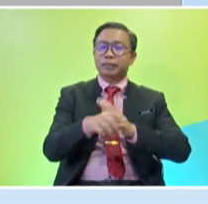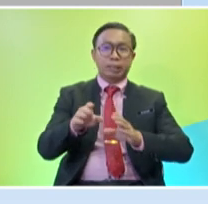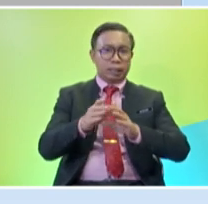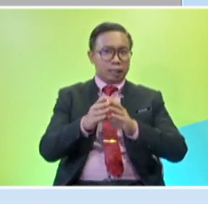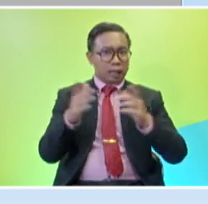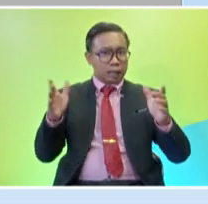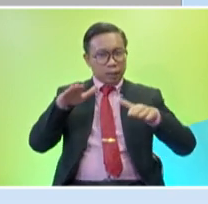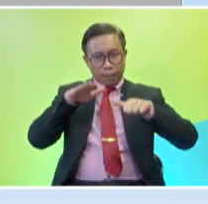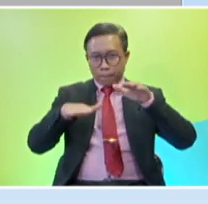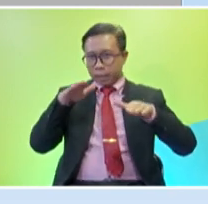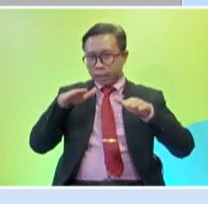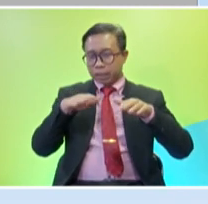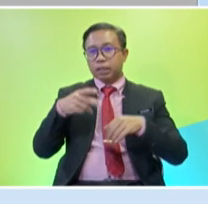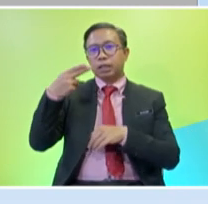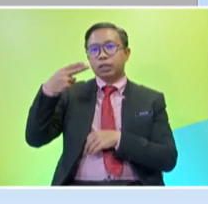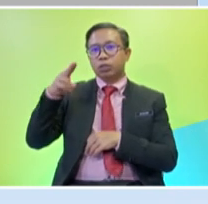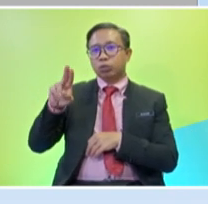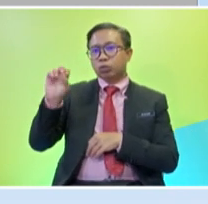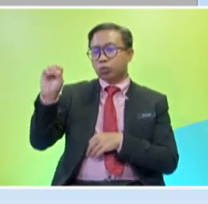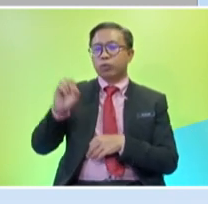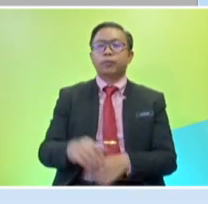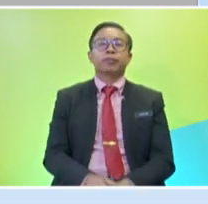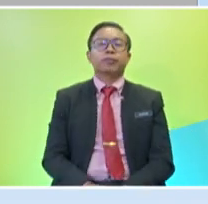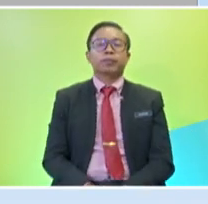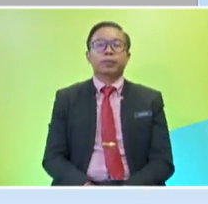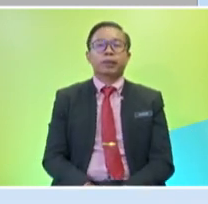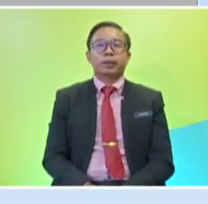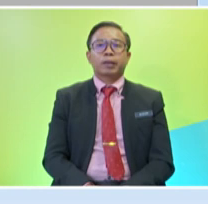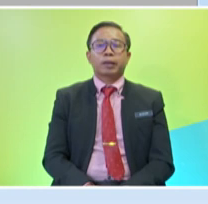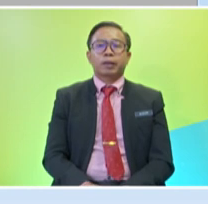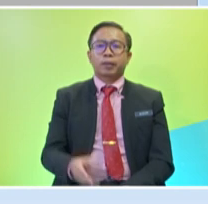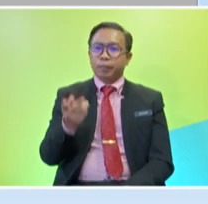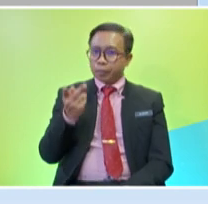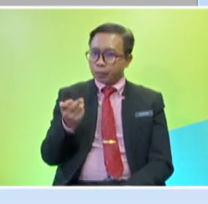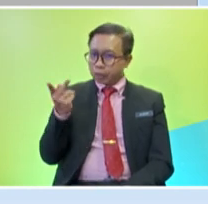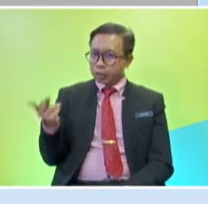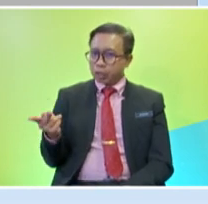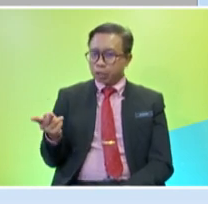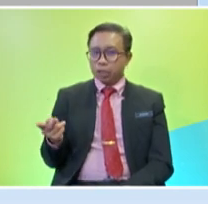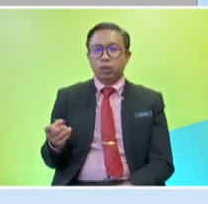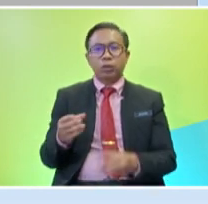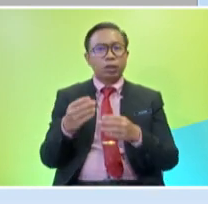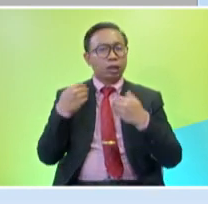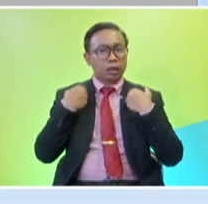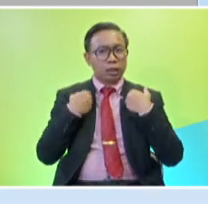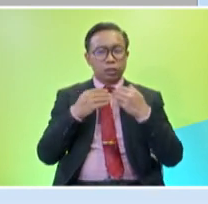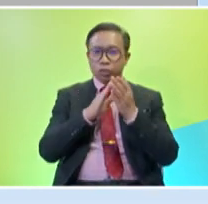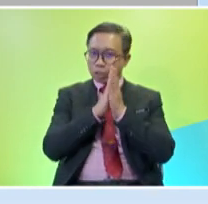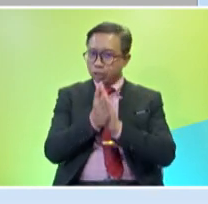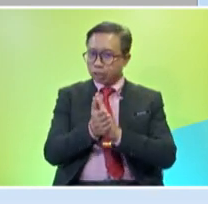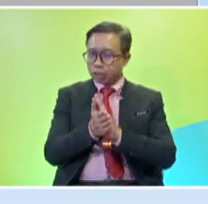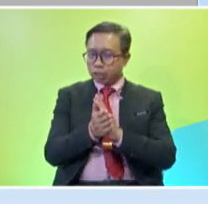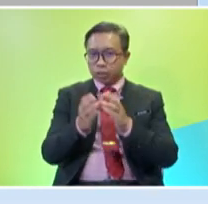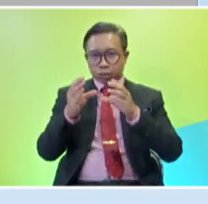ion hydrogen dan seterusnya pepel akan terbentuk dan ter-enam